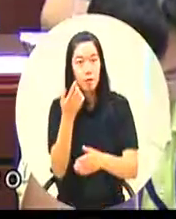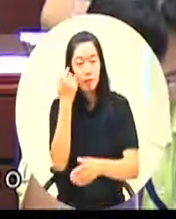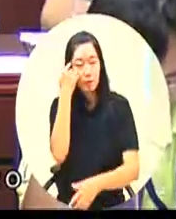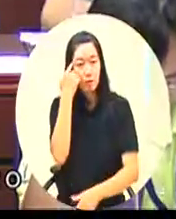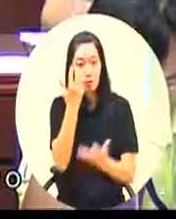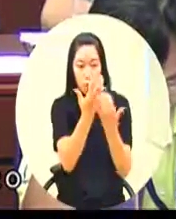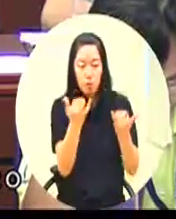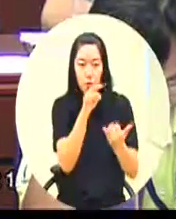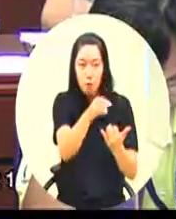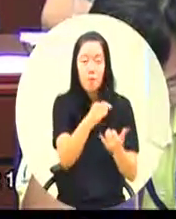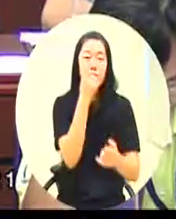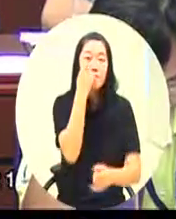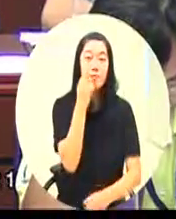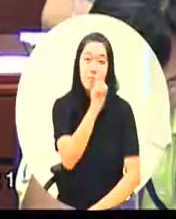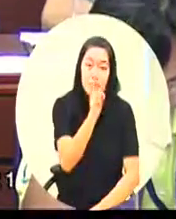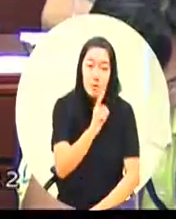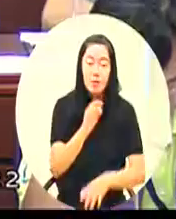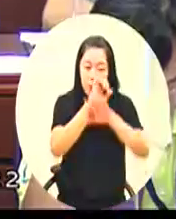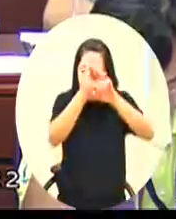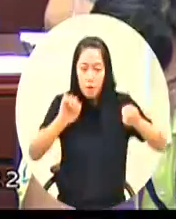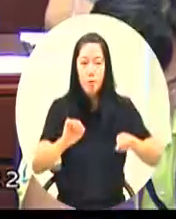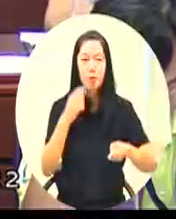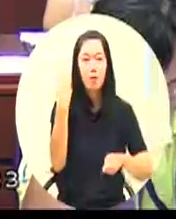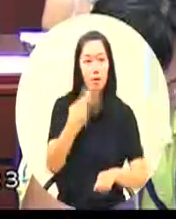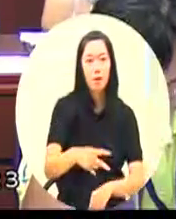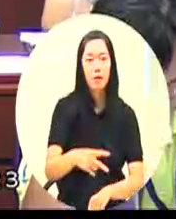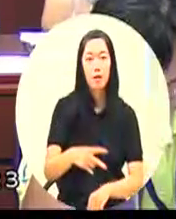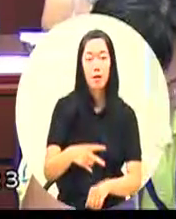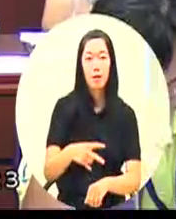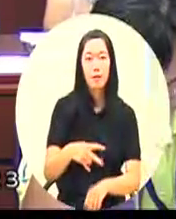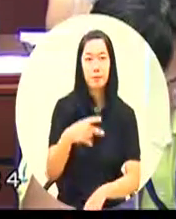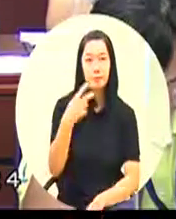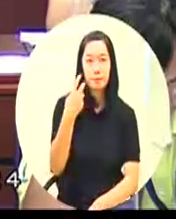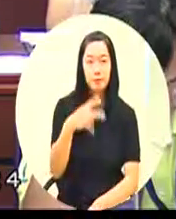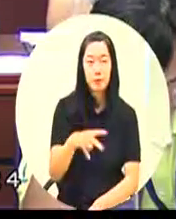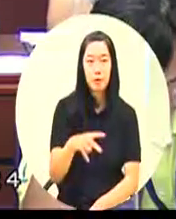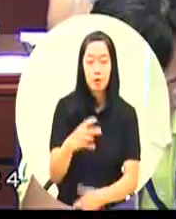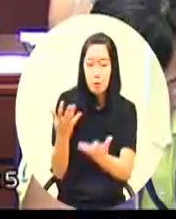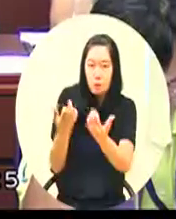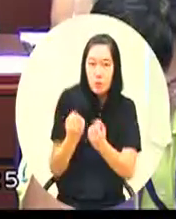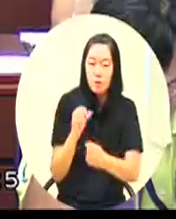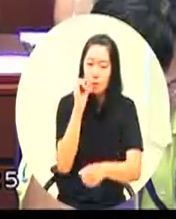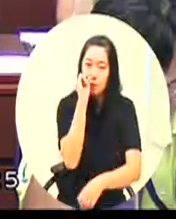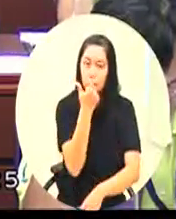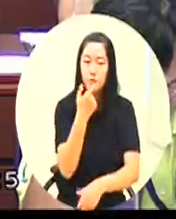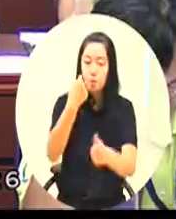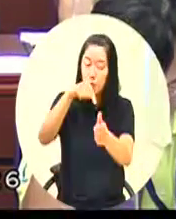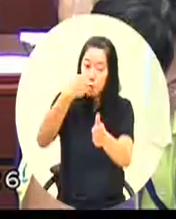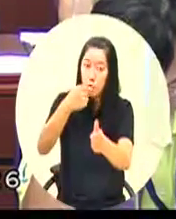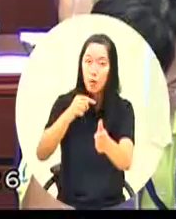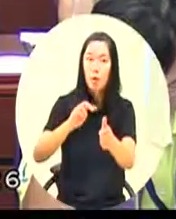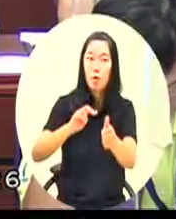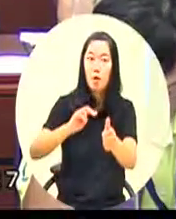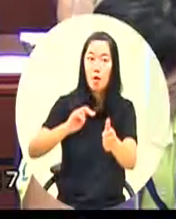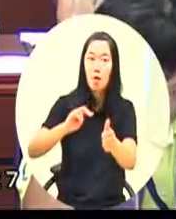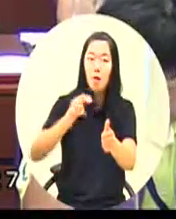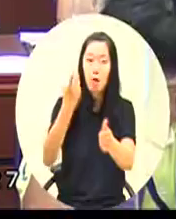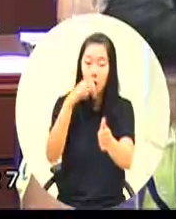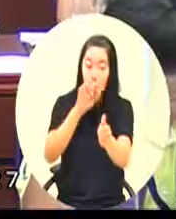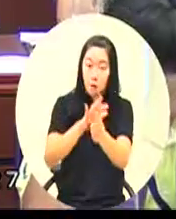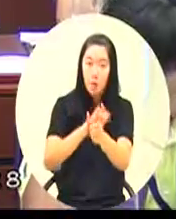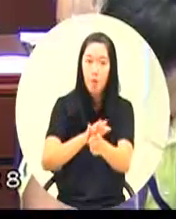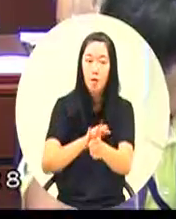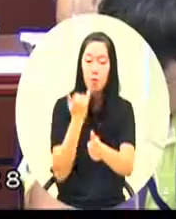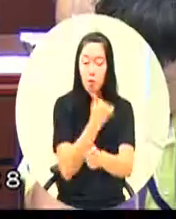的特别的兴趣啊，或者是要接受比较特别的辅导，比如说刚刘议员讲的，他可能有一